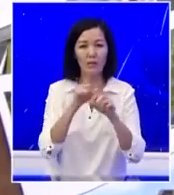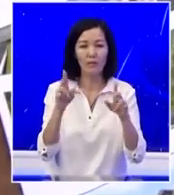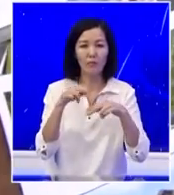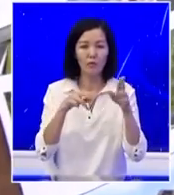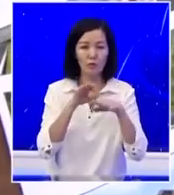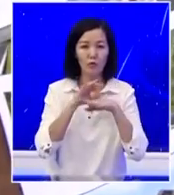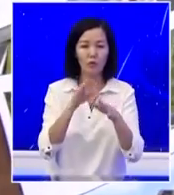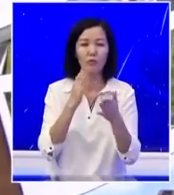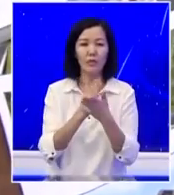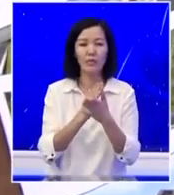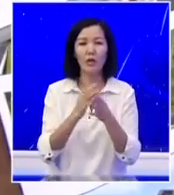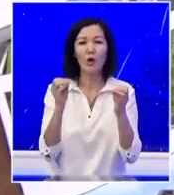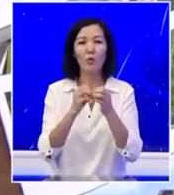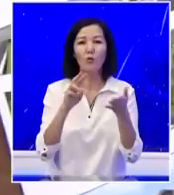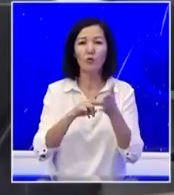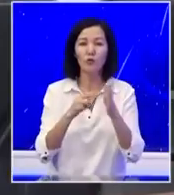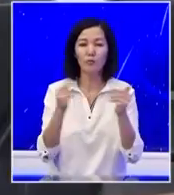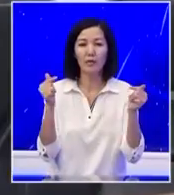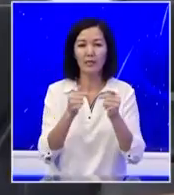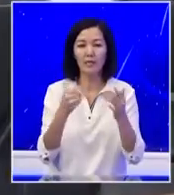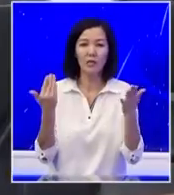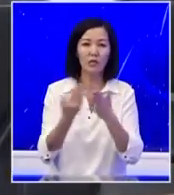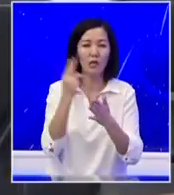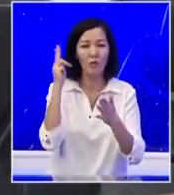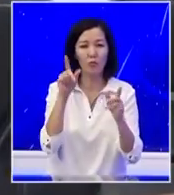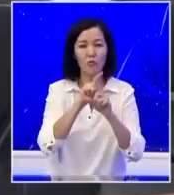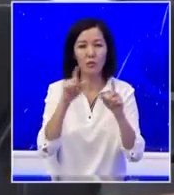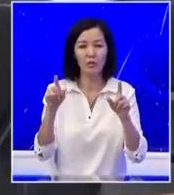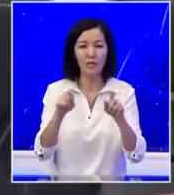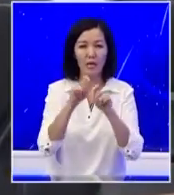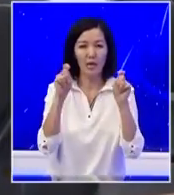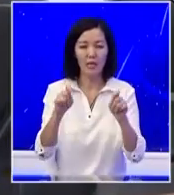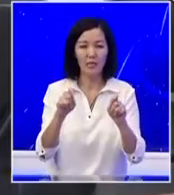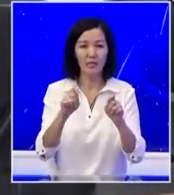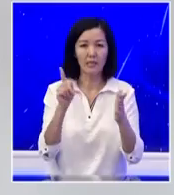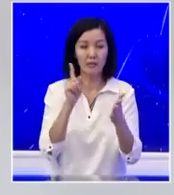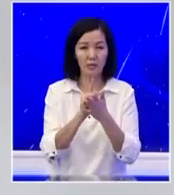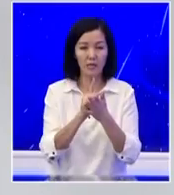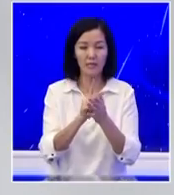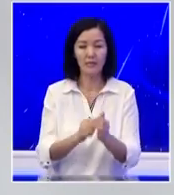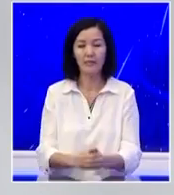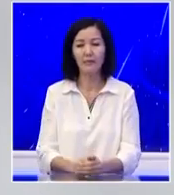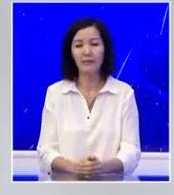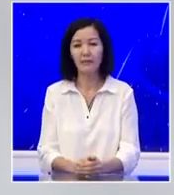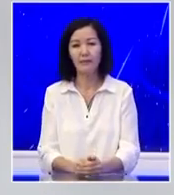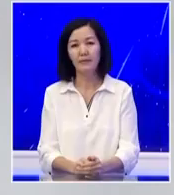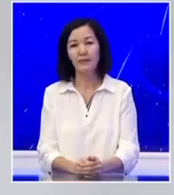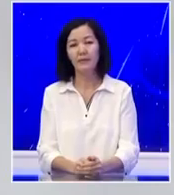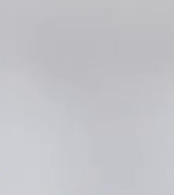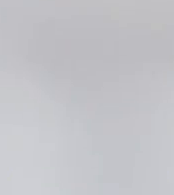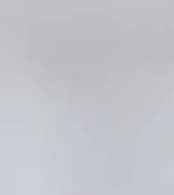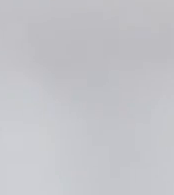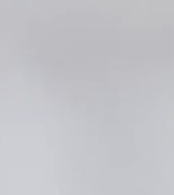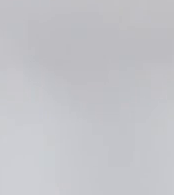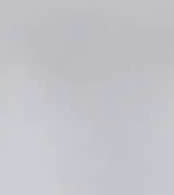жүріп жатыр. Оның 10-ы жоспарға сәйкес жаңа оқу жылында пайдалануға берілуі тиіс. Меруерт Қыдырбайқызы, Мәди Байбосынов,